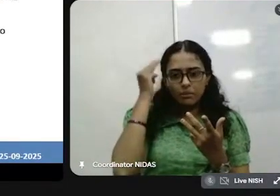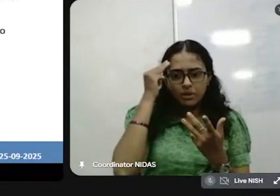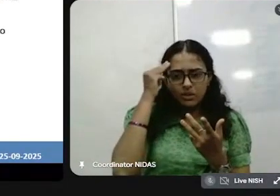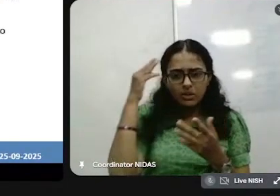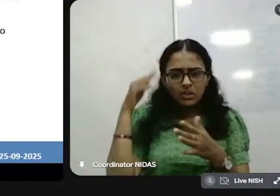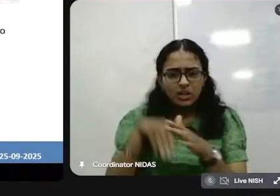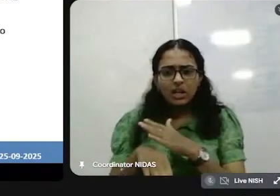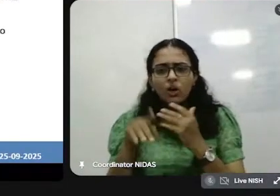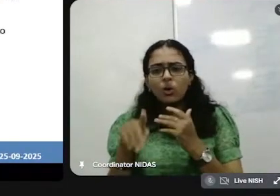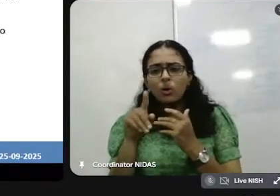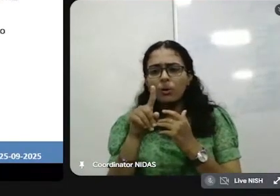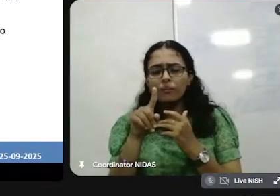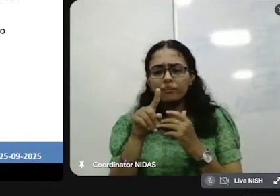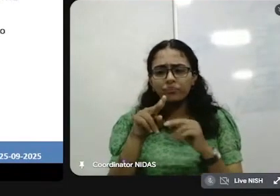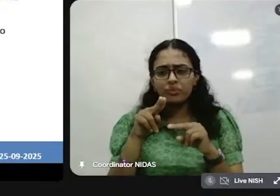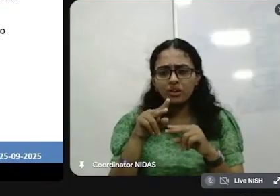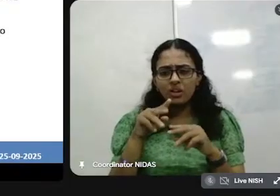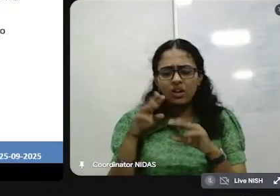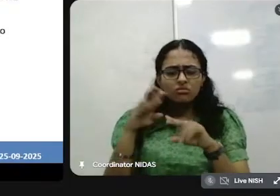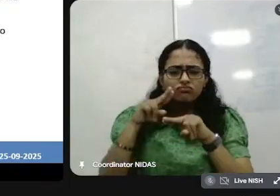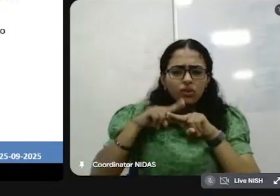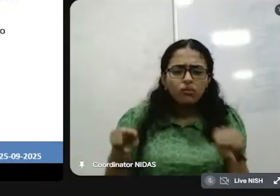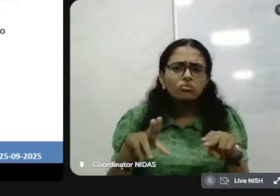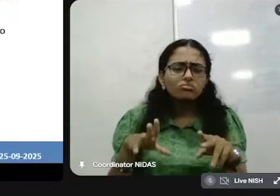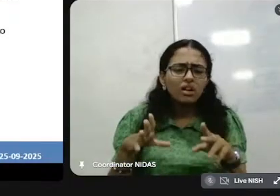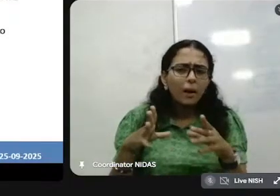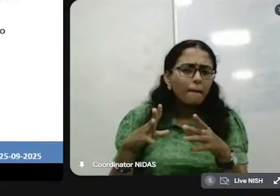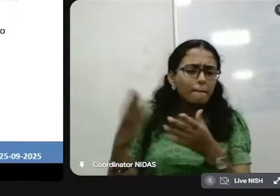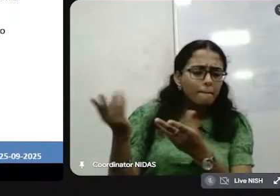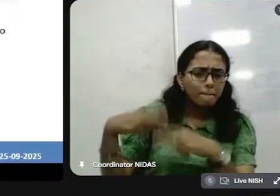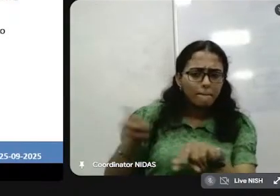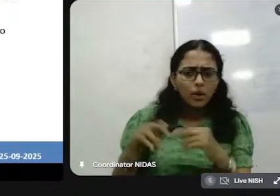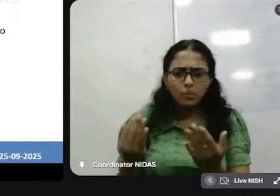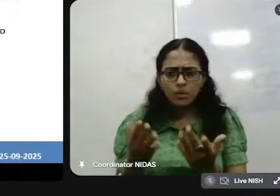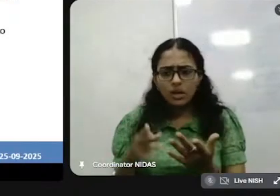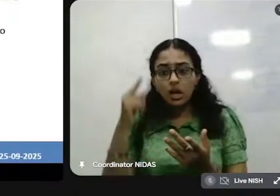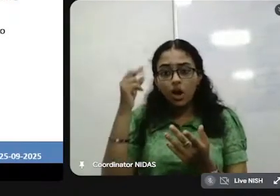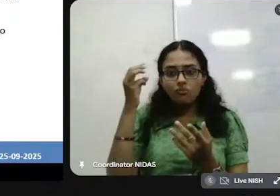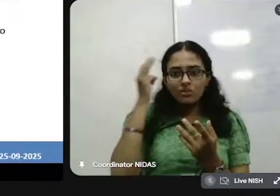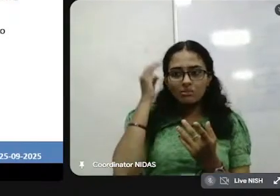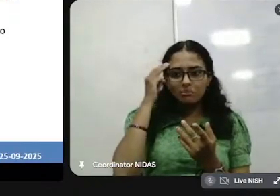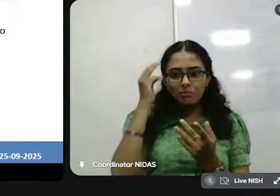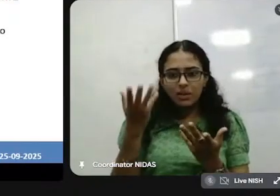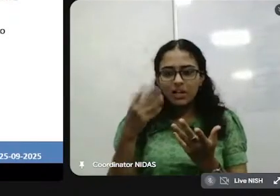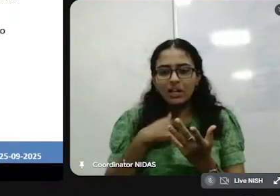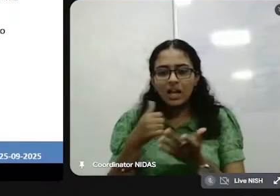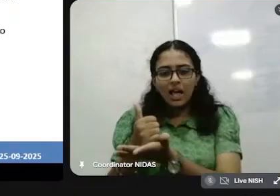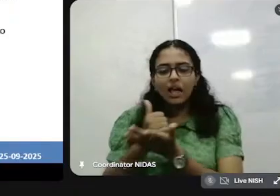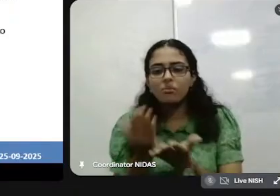അത് പഴയ പോലെ ഫങ്ഷനിങ് ആക്കാൻ നമുക്ക് പറ്റുമോ എന്നറിയില്ല. പക്ഷെ നമുക്ക് ഓർമ്മപ്പെടുത്തലുകളുടെ സഹായം തേടാം. മെമ്മറി എയ്ഡ്സ്